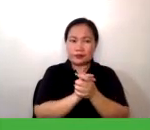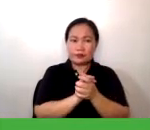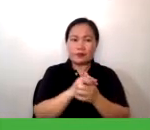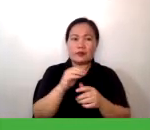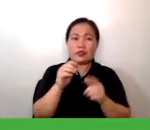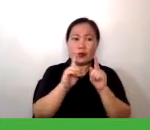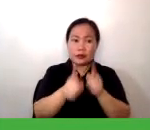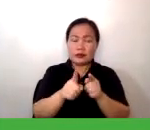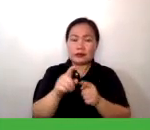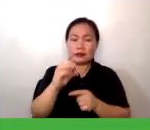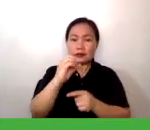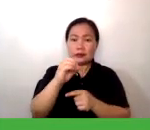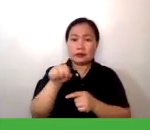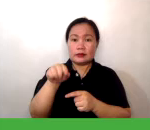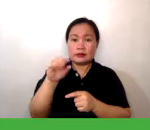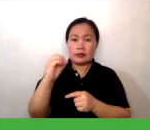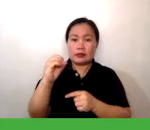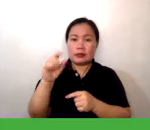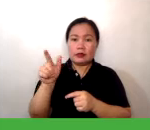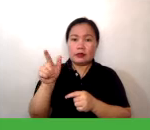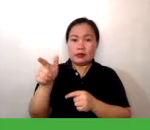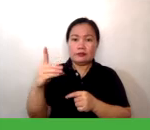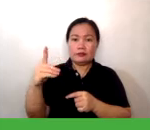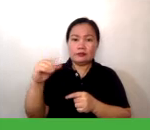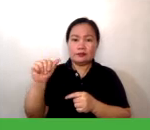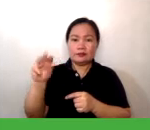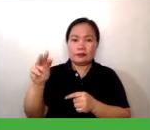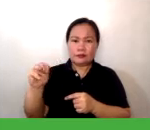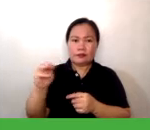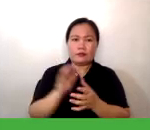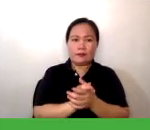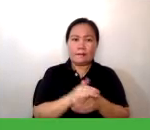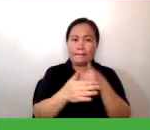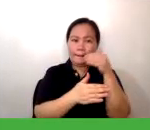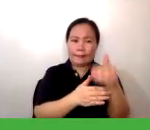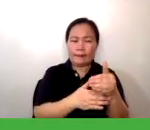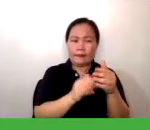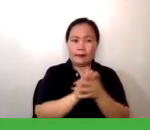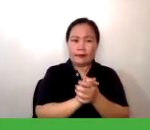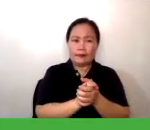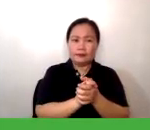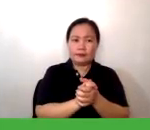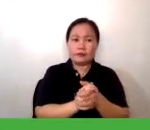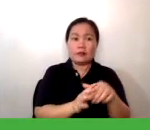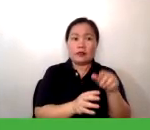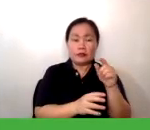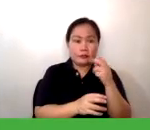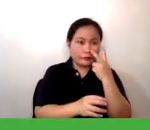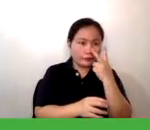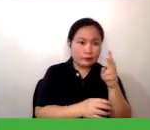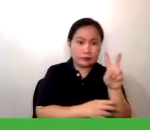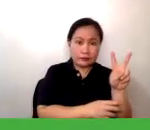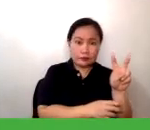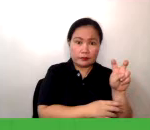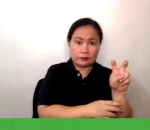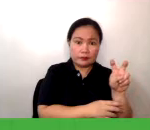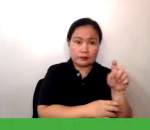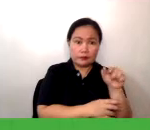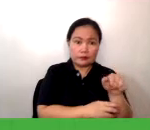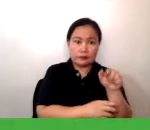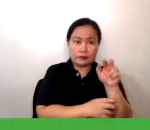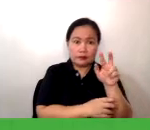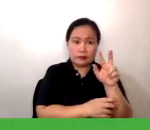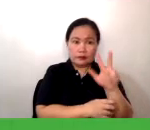0.020 decameter sa 20 centimeters. Okay? Next. So, I have